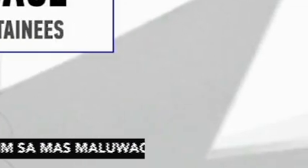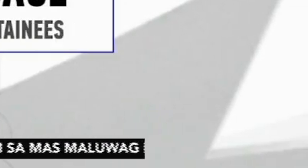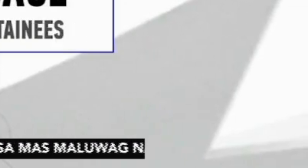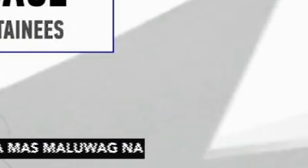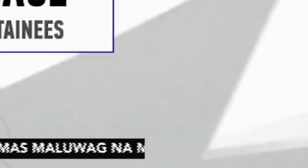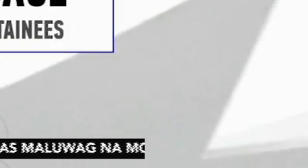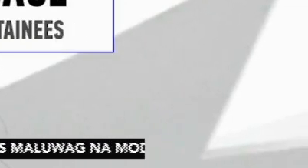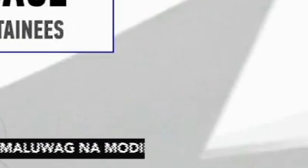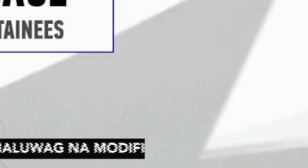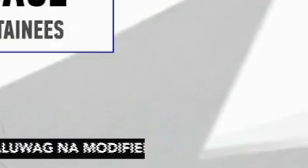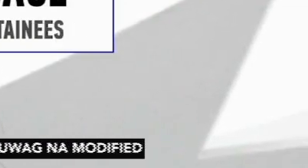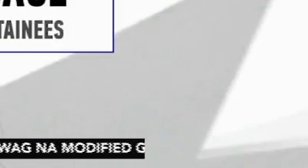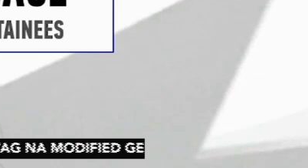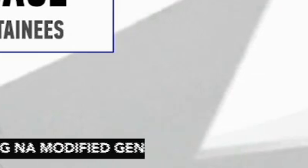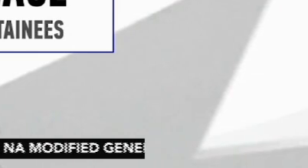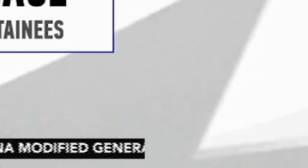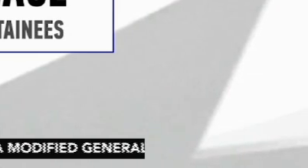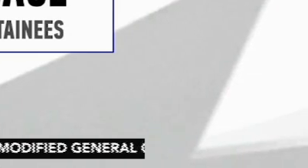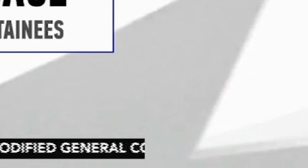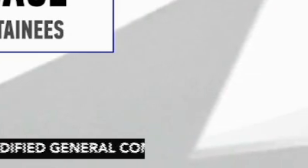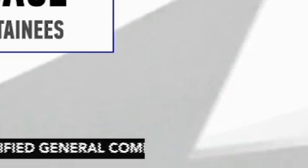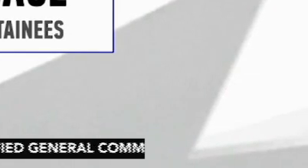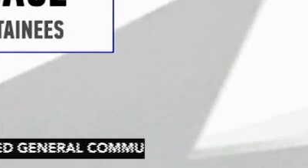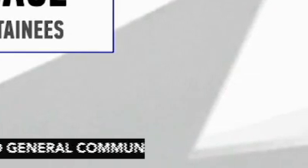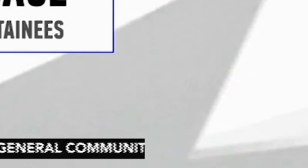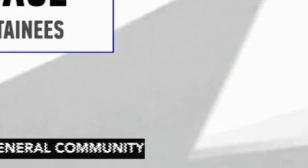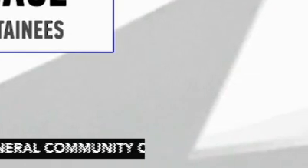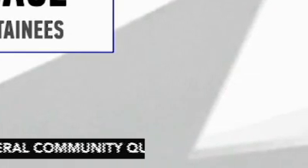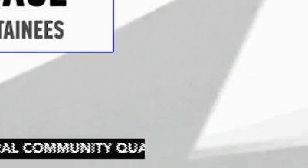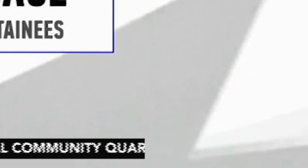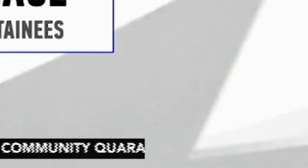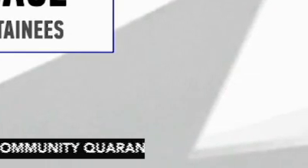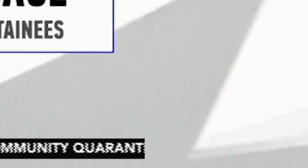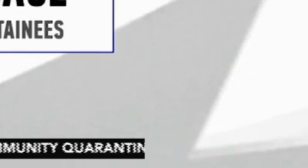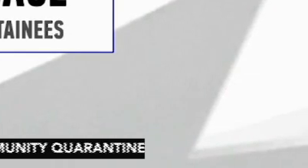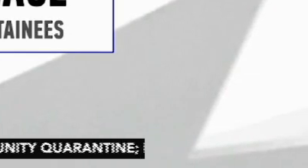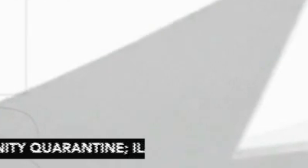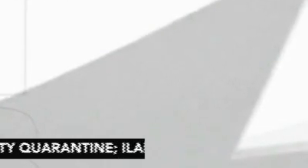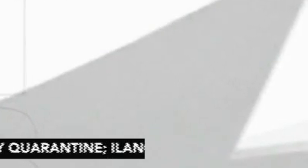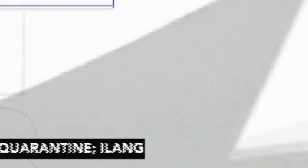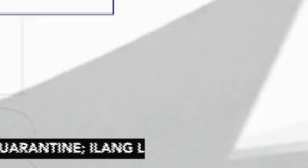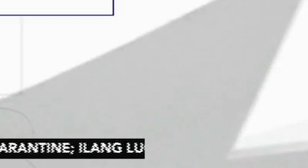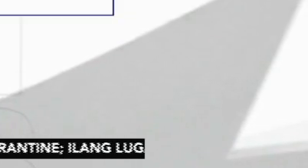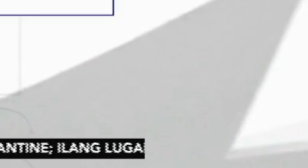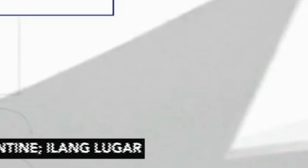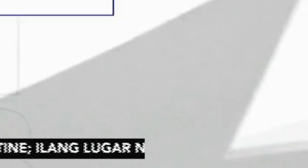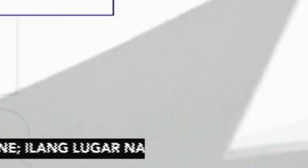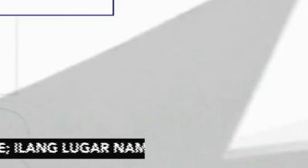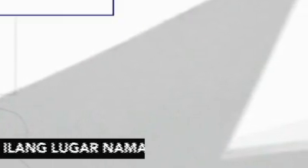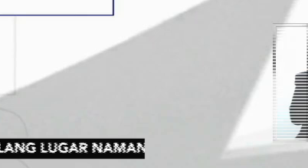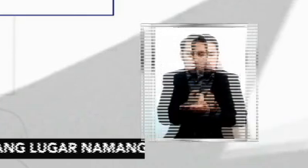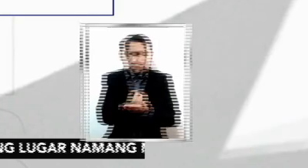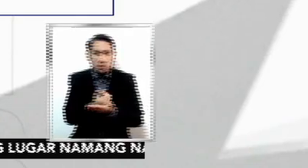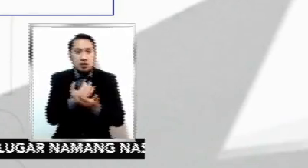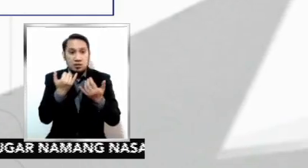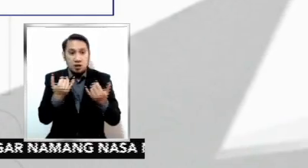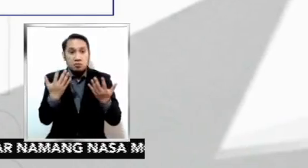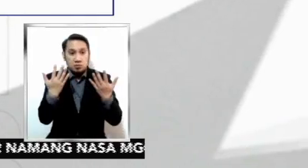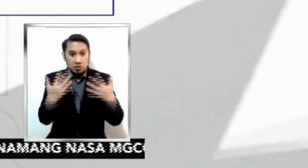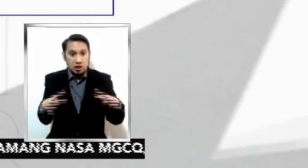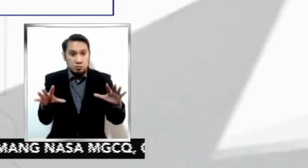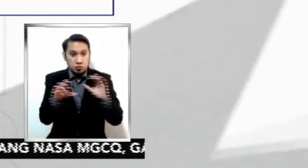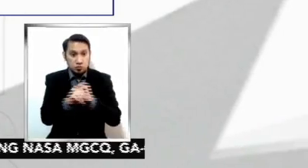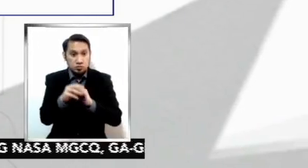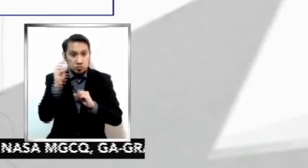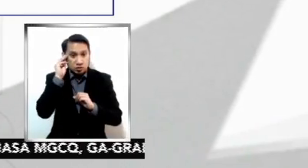habang 13.5 na mga kumpanya ay hindi nagpapasweldo ng minimum wage. At pagbaba ni Marcos,